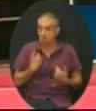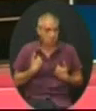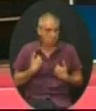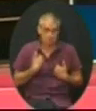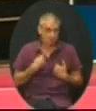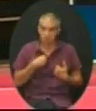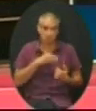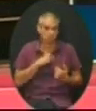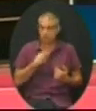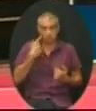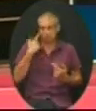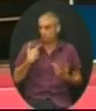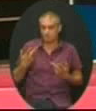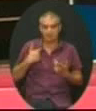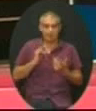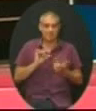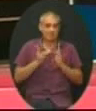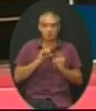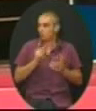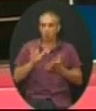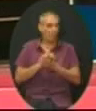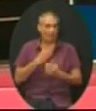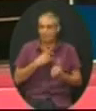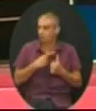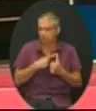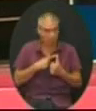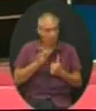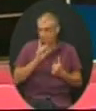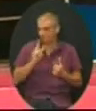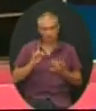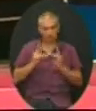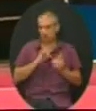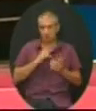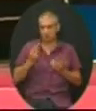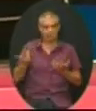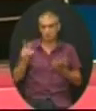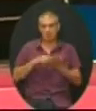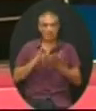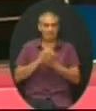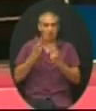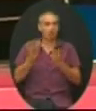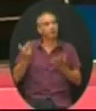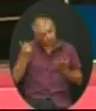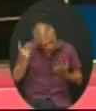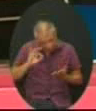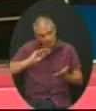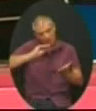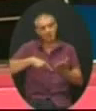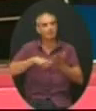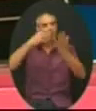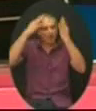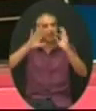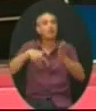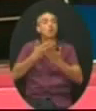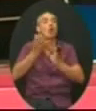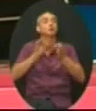לא מסכים לזה, אני לא חושב שיש לי פה ניגוד עניינים, הוא לא חבר שלי גם, וגם לא צריך ניגוד עניינים כי חבר לא נחשב, אבל הוא חתם מתוך כבוד ליועץ